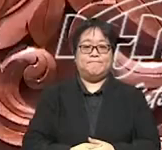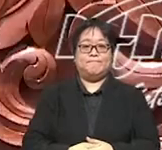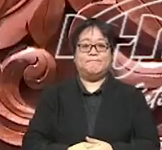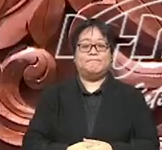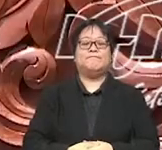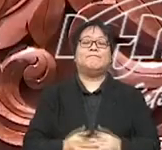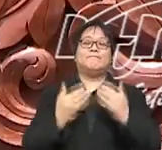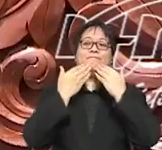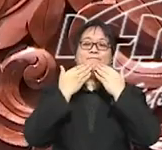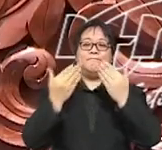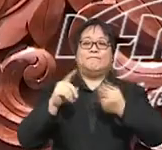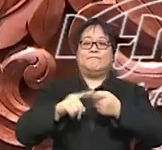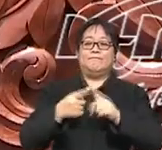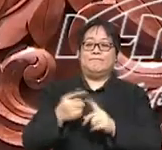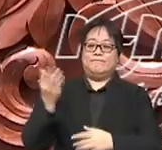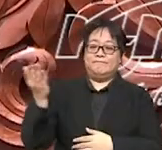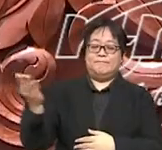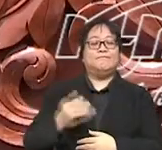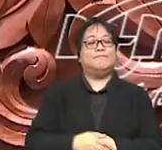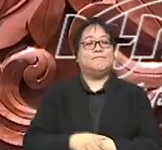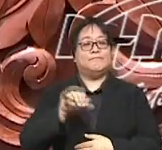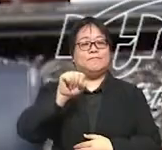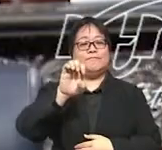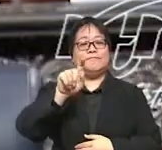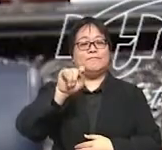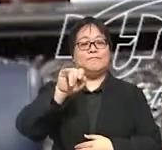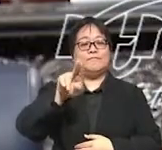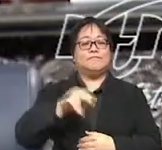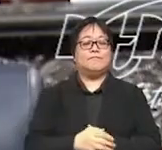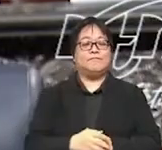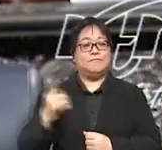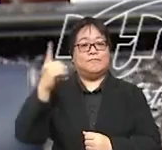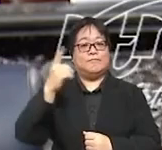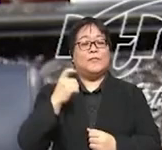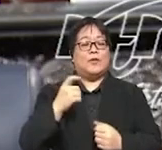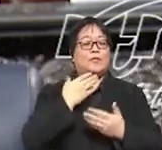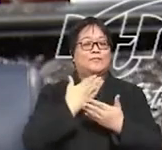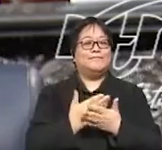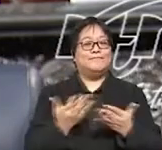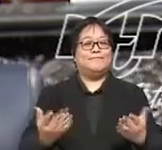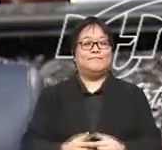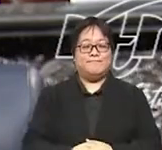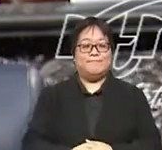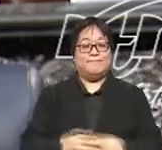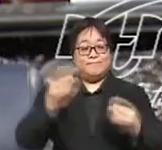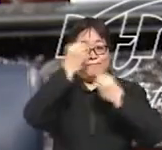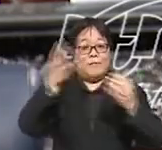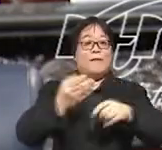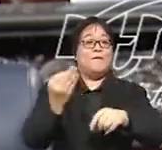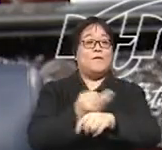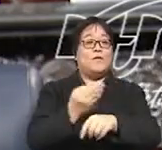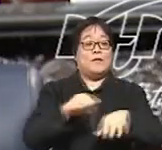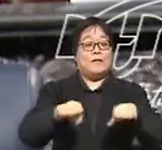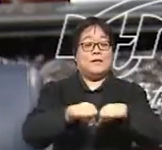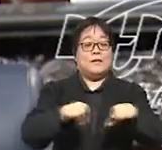semoga sehat sahabat saya setuju soalnya cukup baik ini untuk makluman umum lah fungsi sebenarnya